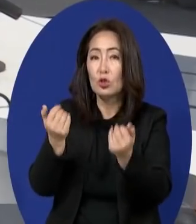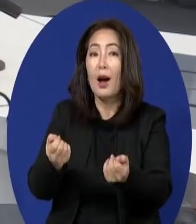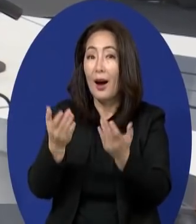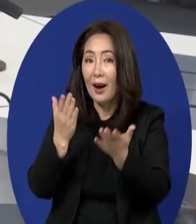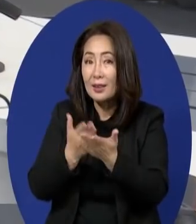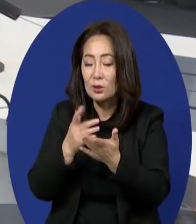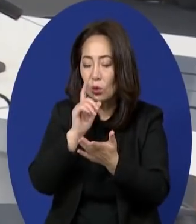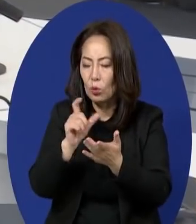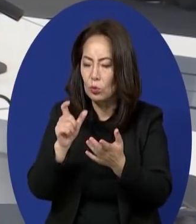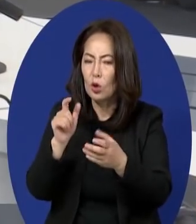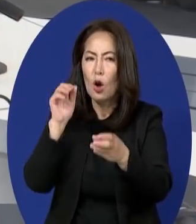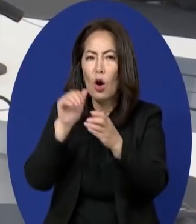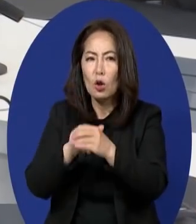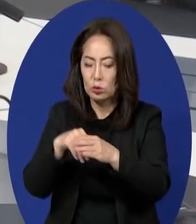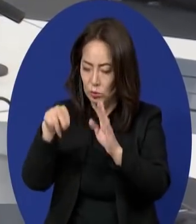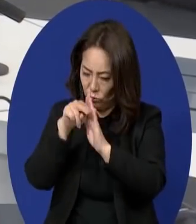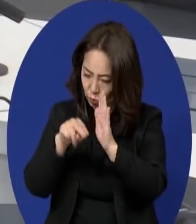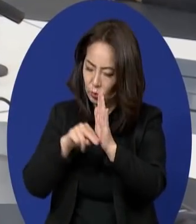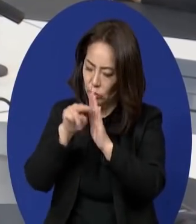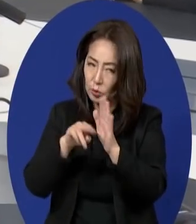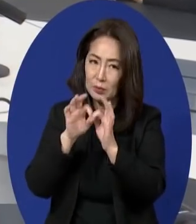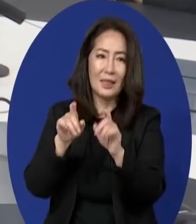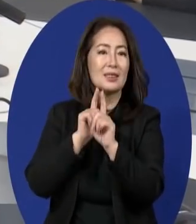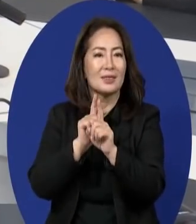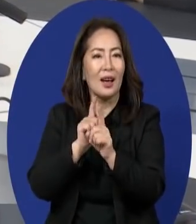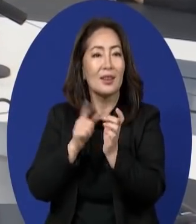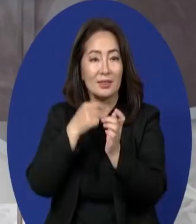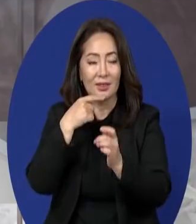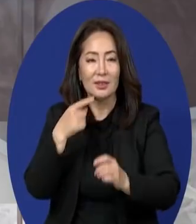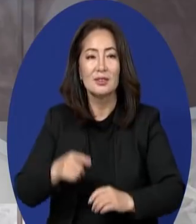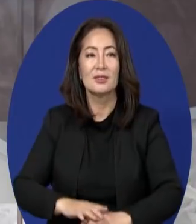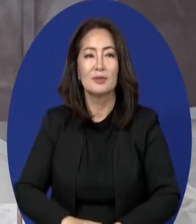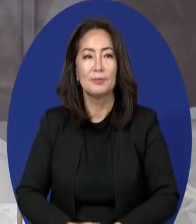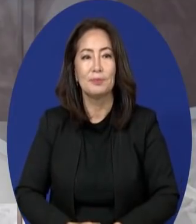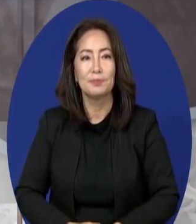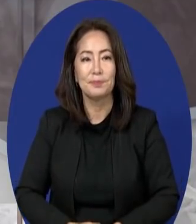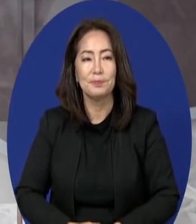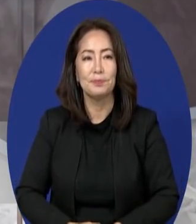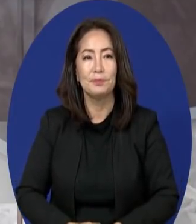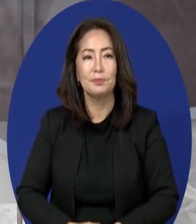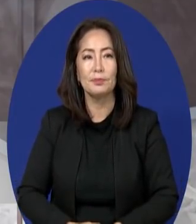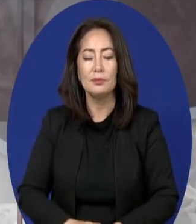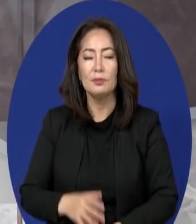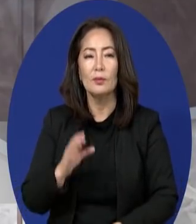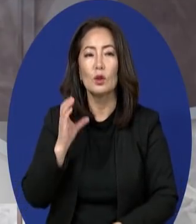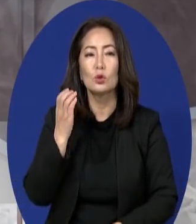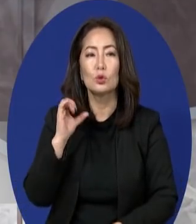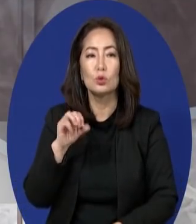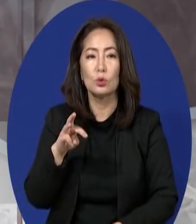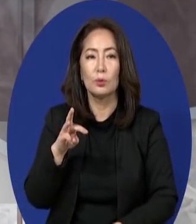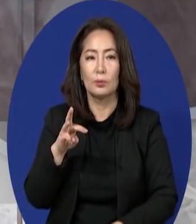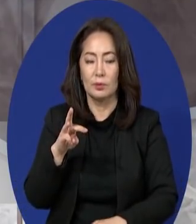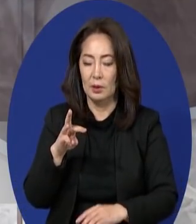иргэдийг зорчих улсынхаа хууль дүрмийг сайтар мөрдхийг анхаарууллаа. Сумны асуудал байна. Одоо тэ